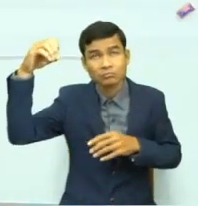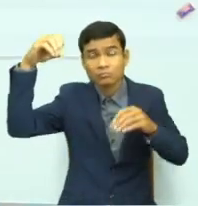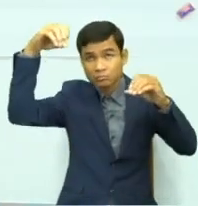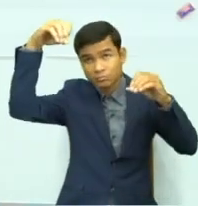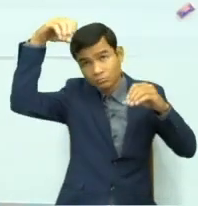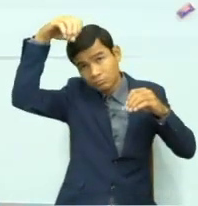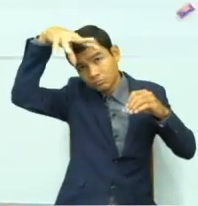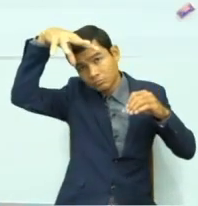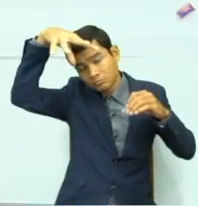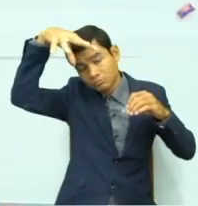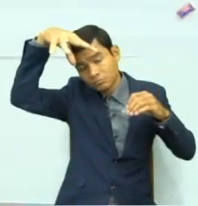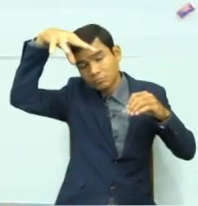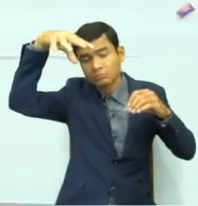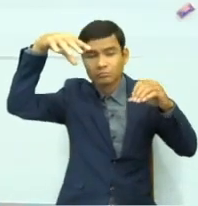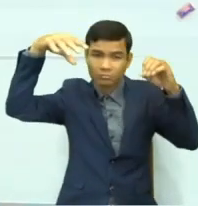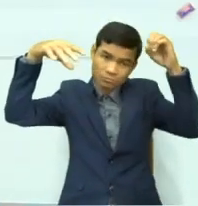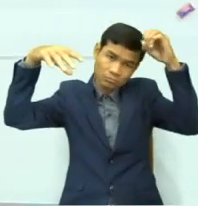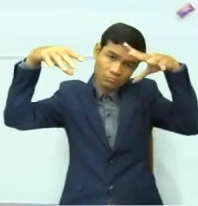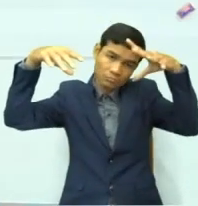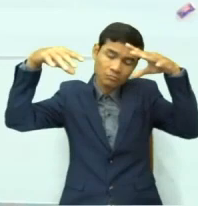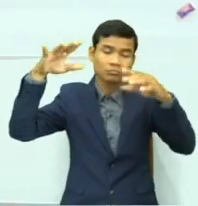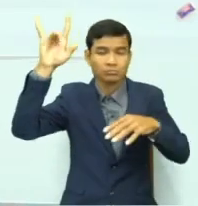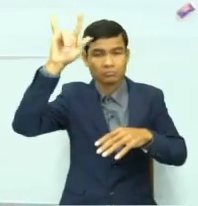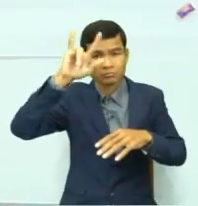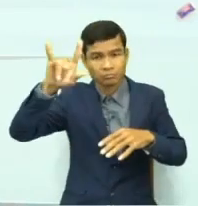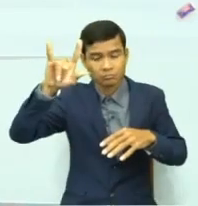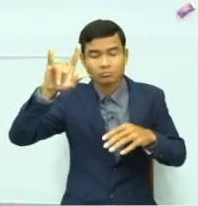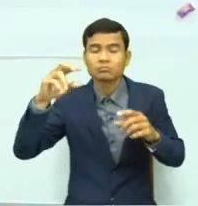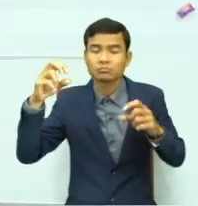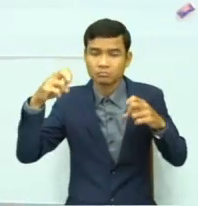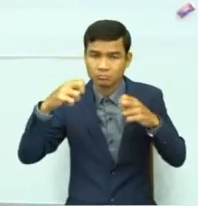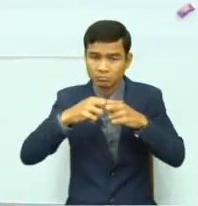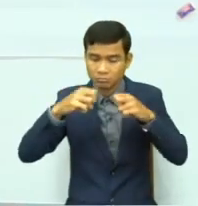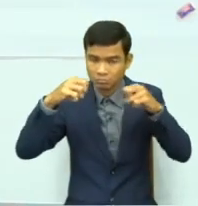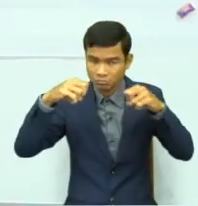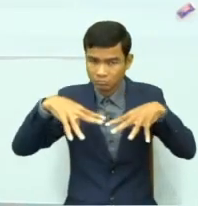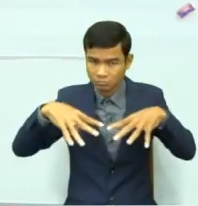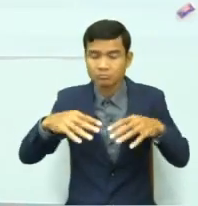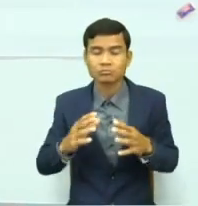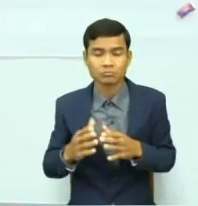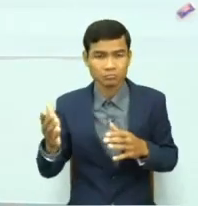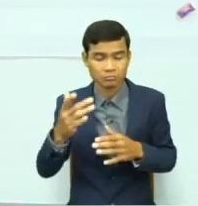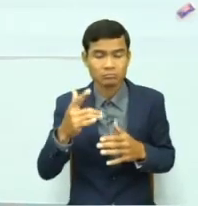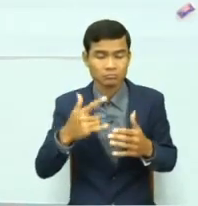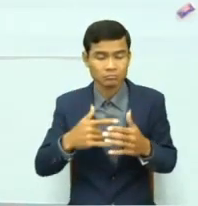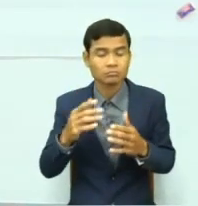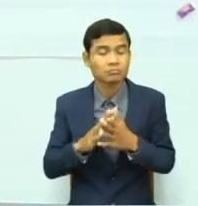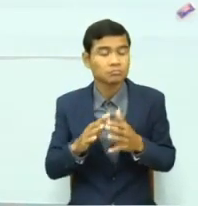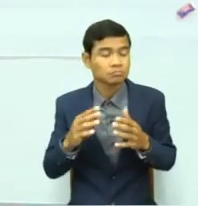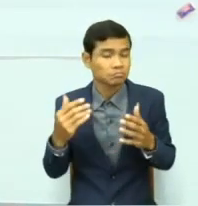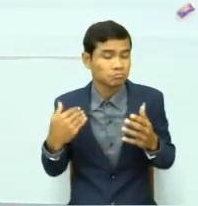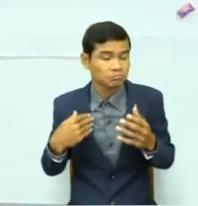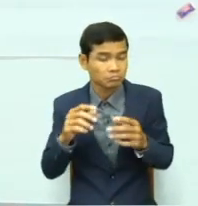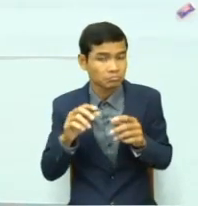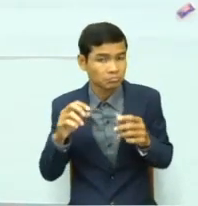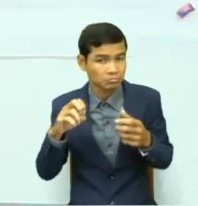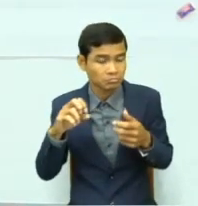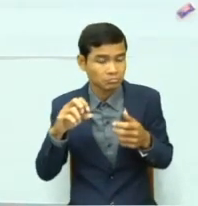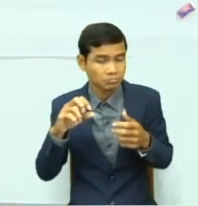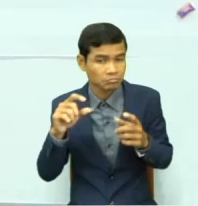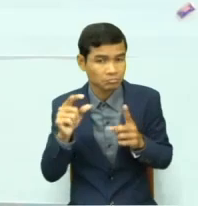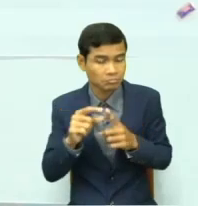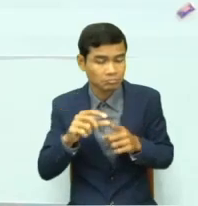cứ đòi xa. Chà ká pra ạ kì xin ní chàng. Chẳng con cực mớ. Chà krai bì bì ạ kì xin ní. Ta miên bì ở vấy tia con.